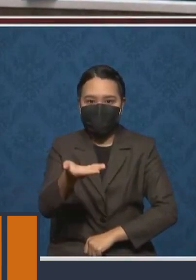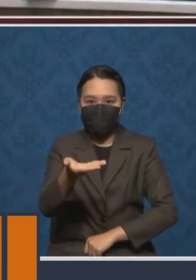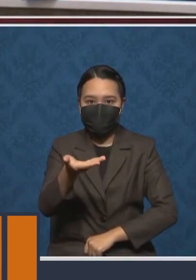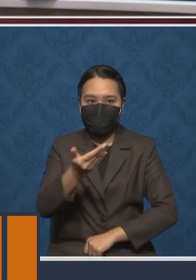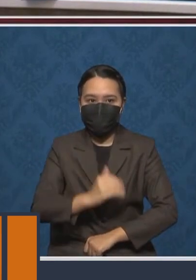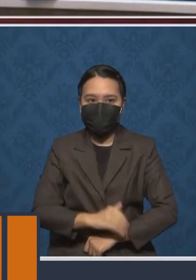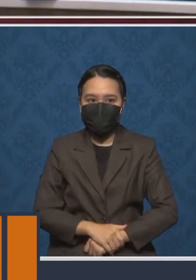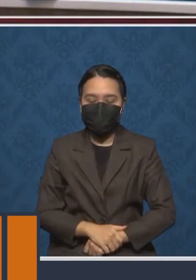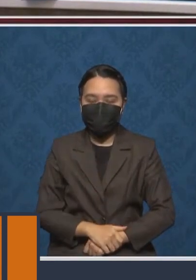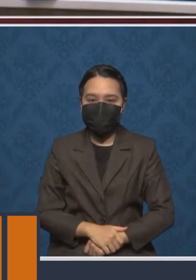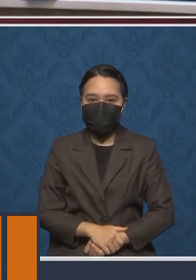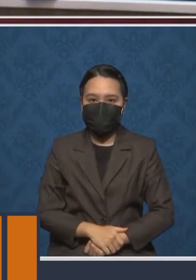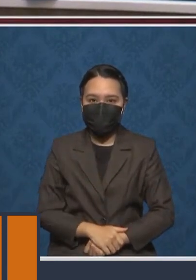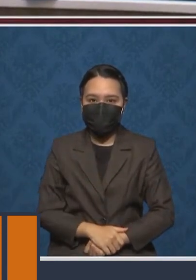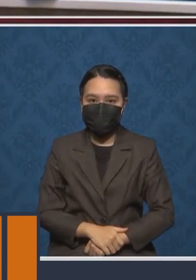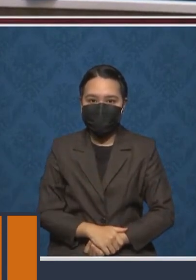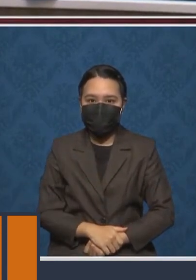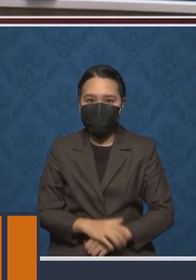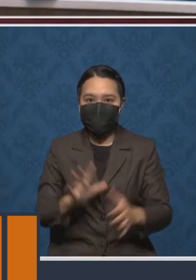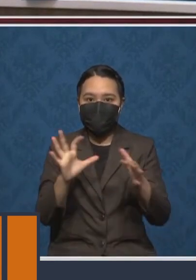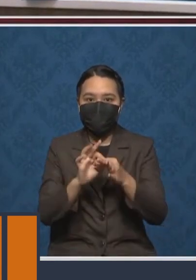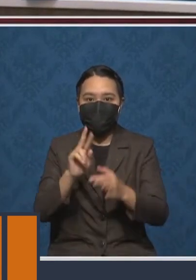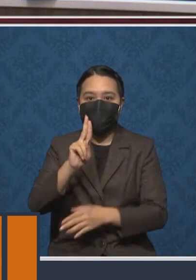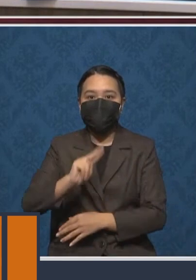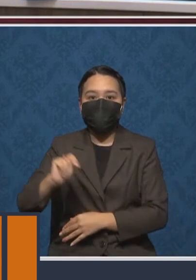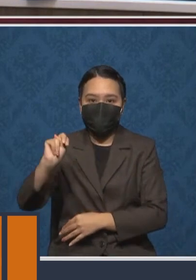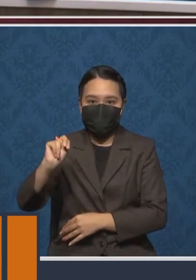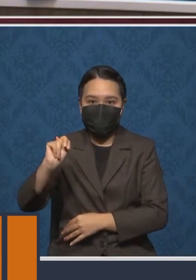Organized Crime หรือที่เรียกว่า